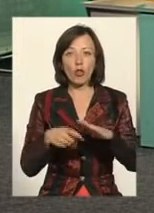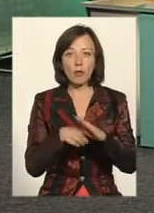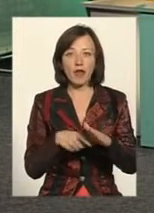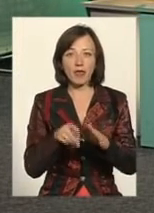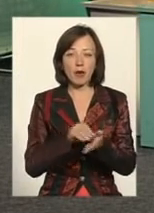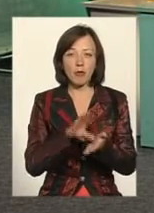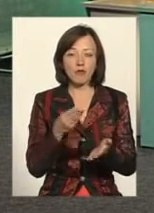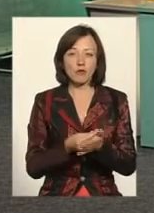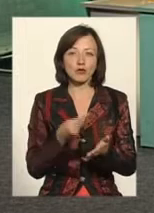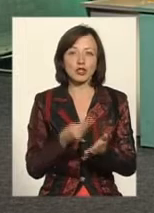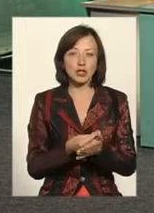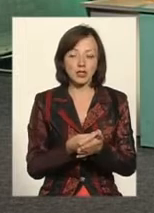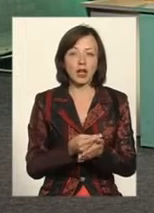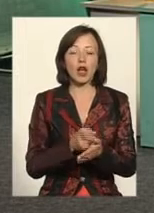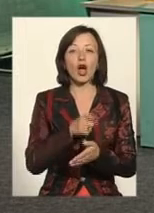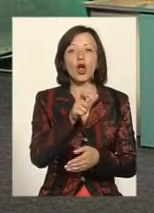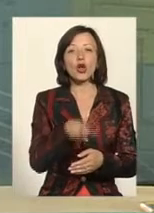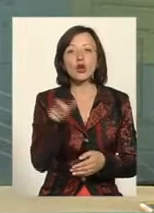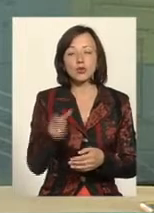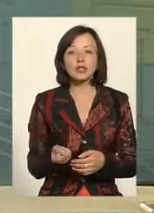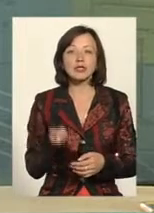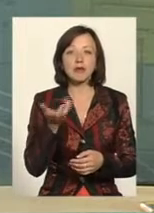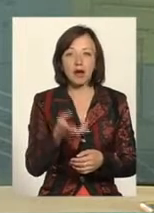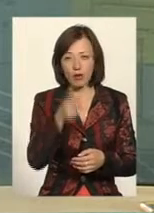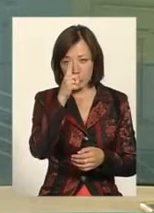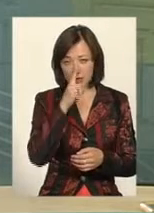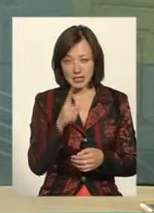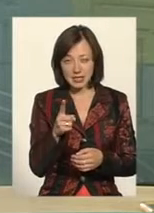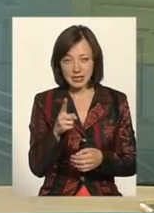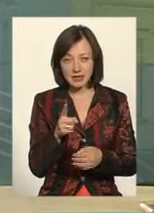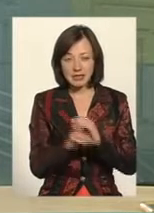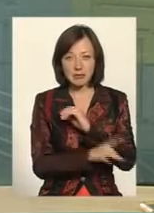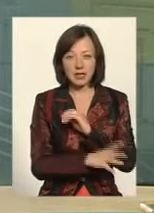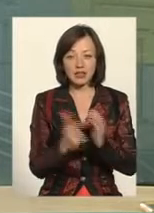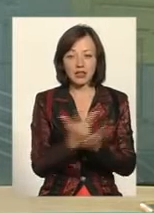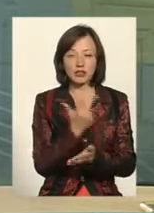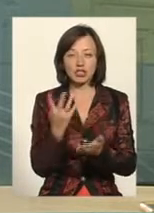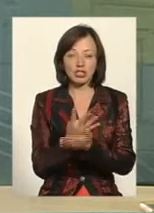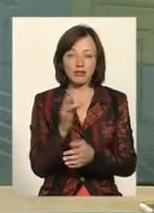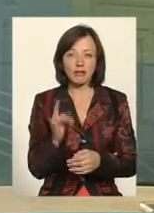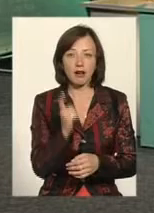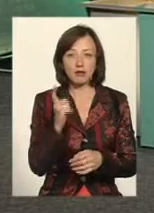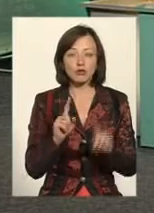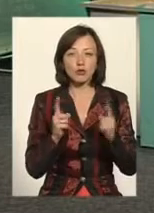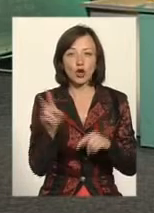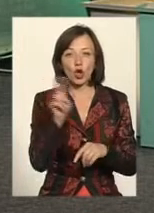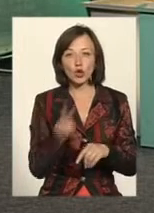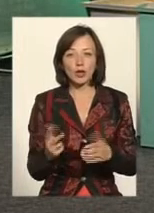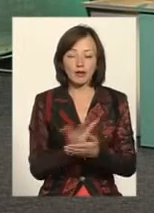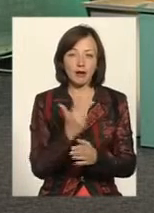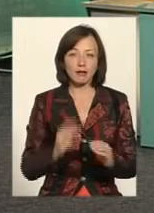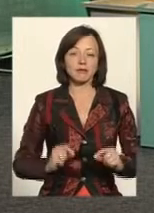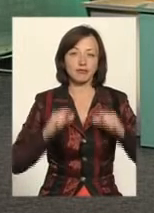наповнював бюджет. І запитання, будь ласка. За пару місяців буквально підняли 3-4 рази, тому що долар 3